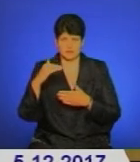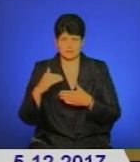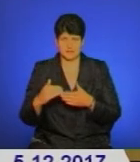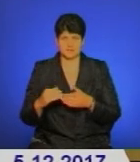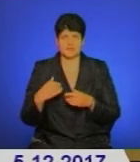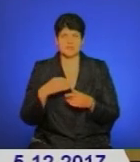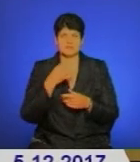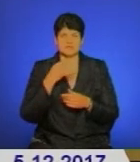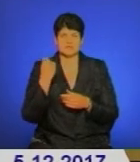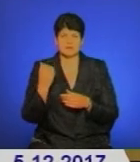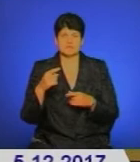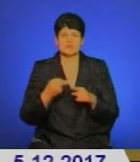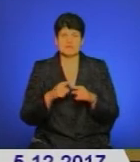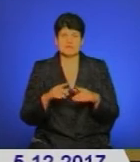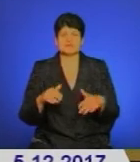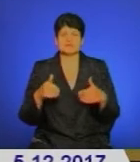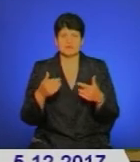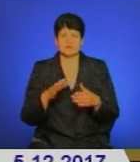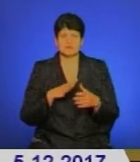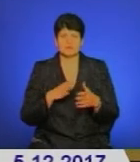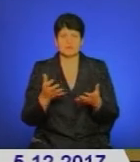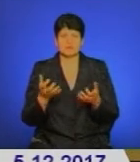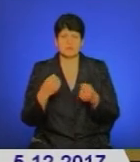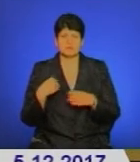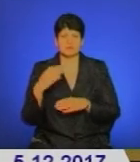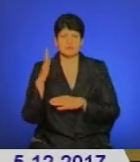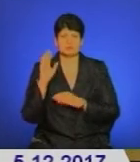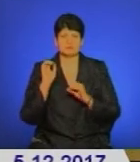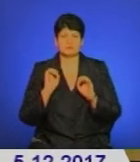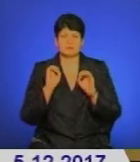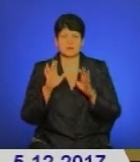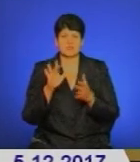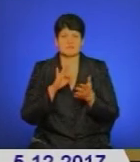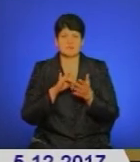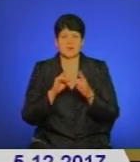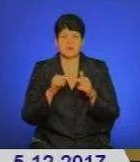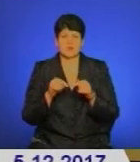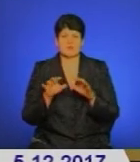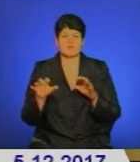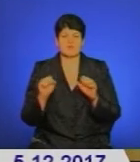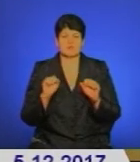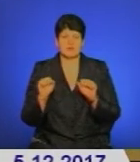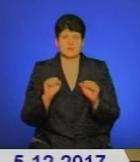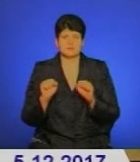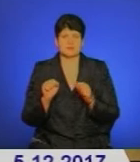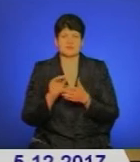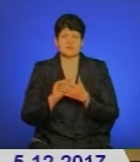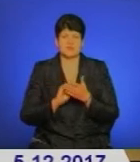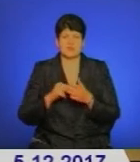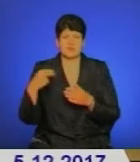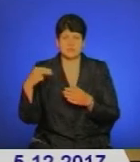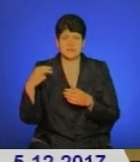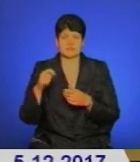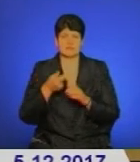що це звернення, яке вами буде прийнято і проголосовано, воно буде передано в центральні органи влади, і в секретаріат президента, і кабінет міністрів,